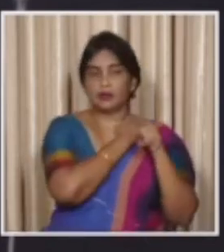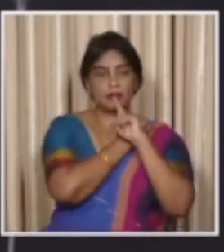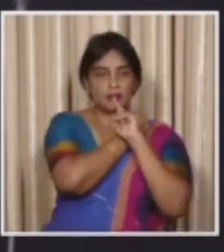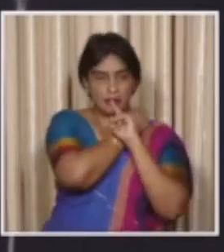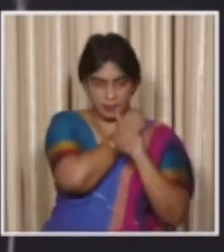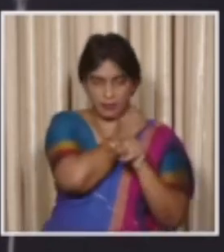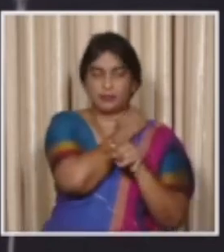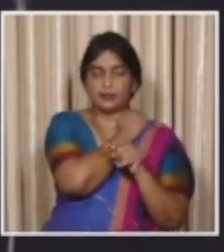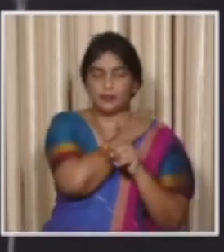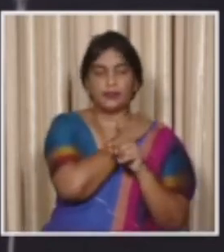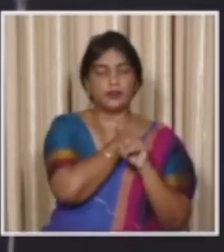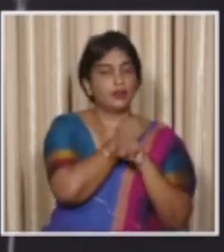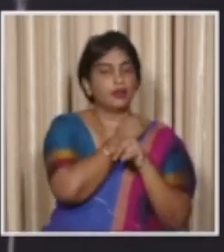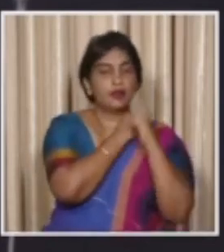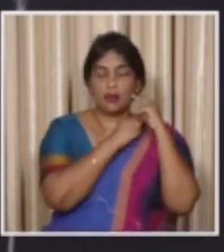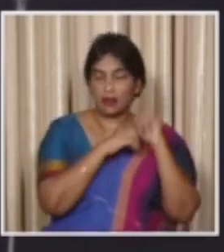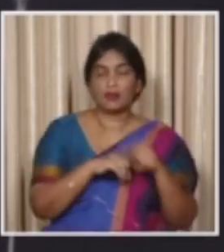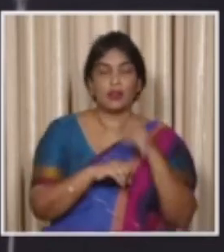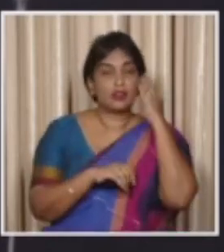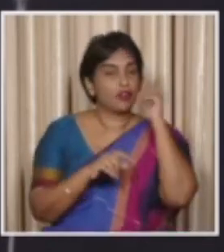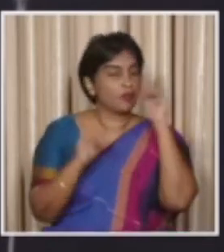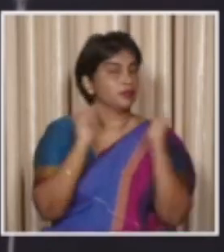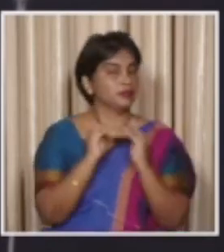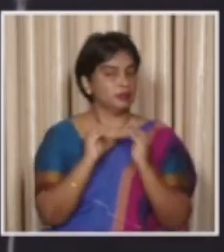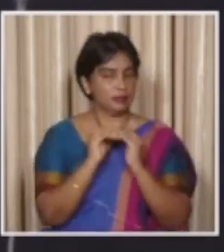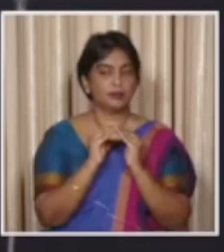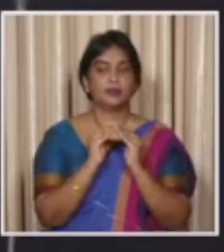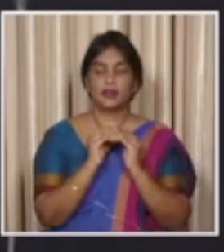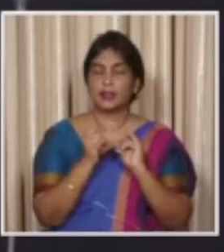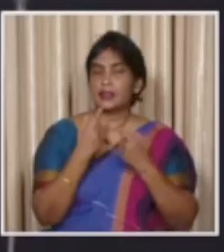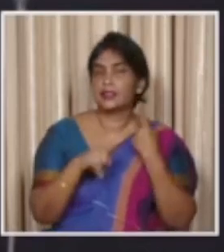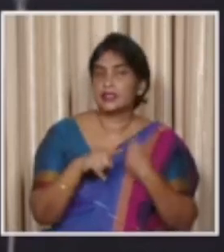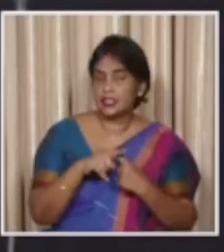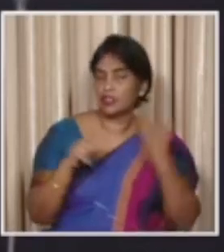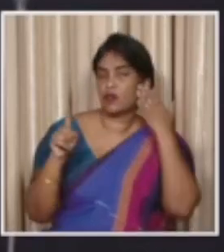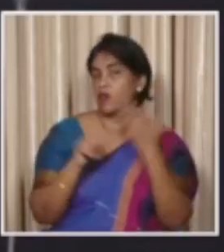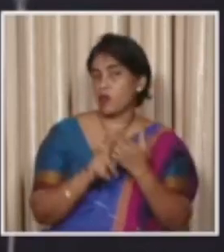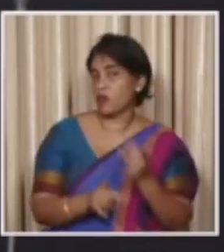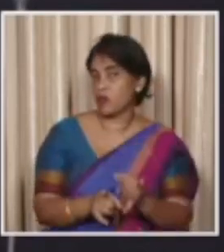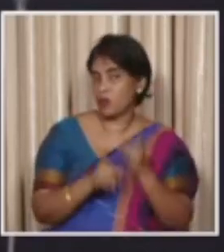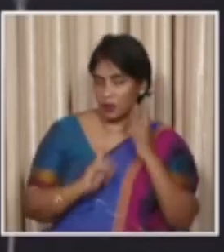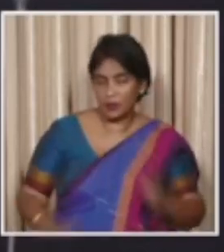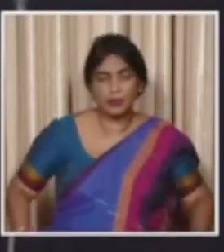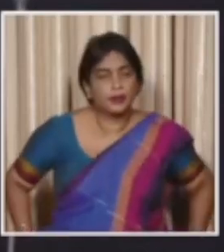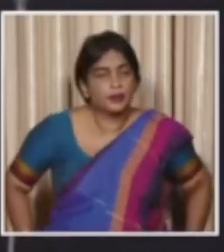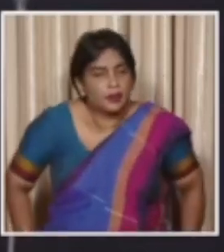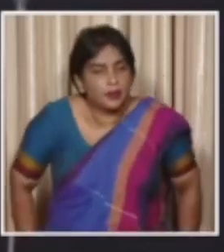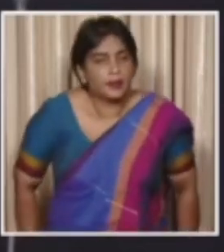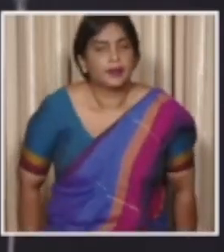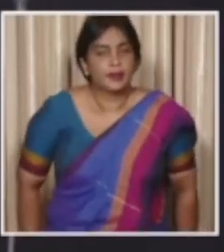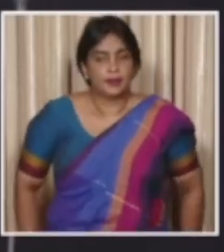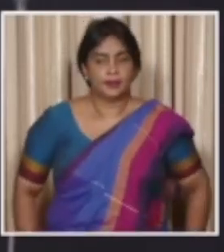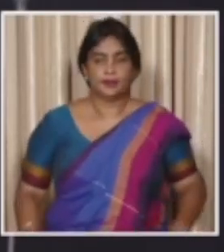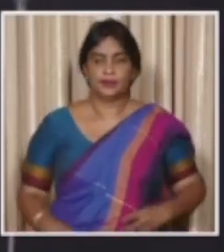අපි මේ අවස්ථාවේ මතක් කරන වෙගෙන තමයි. මේක තියෙනවා ස්ත්‍රී පුරුෂයේ භාවය සහ ලිංගික දිශානතිය මත පදනම්ව කියලා. ඒ කියන්නේ ඕල් රයිට්ස් ඇන්ඩ්